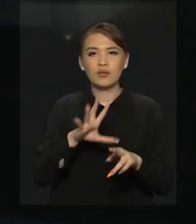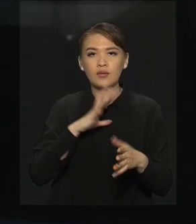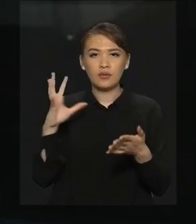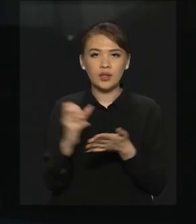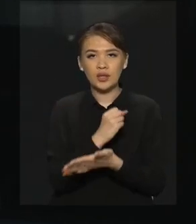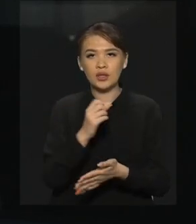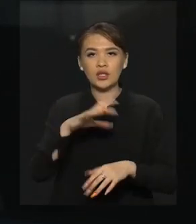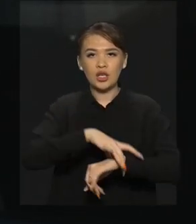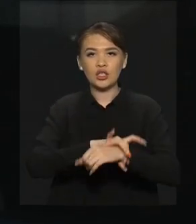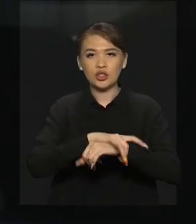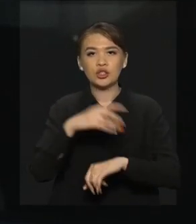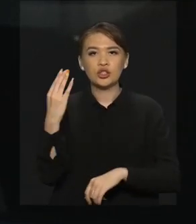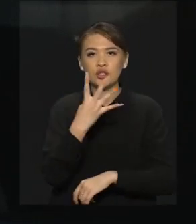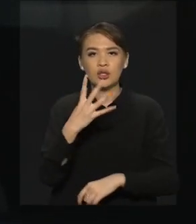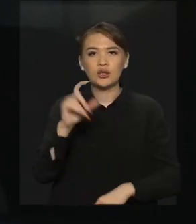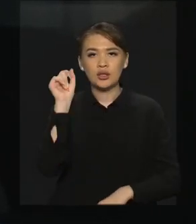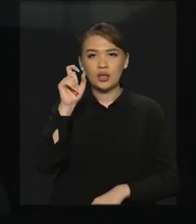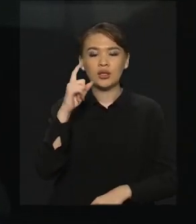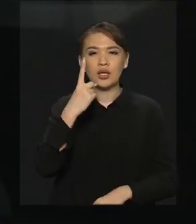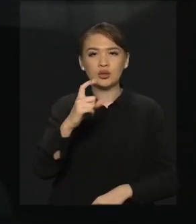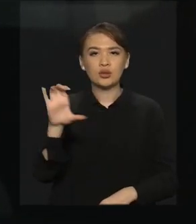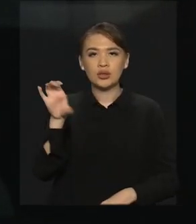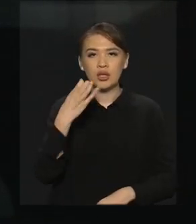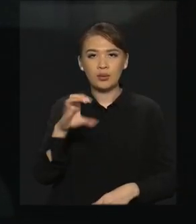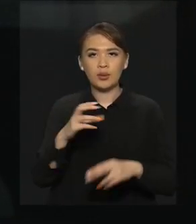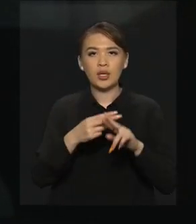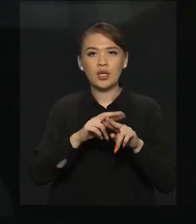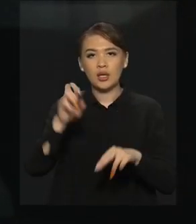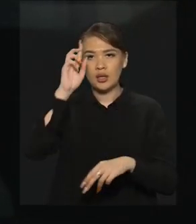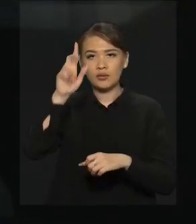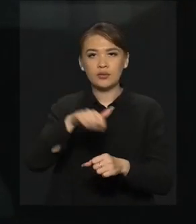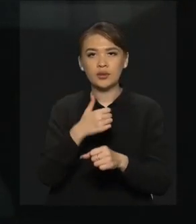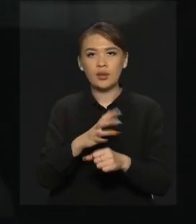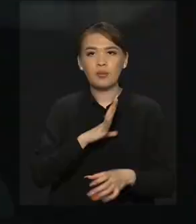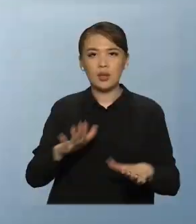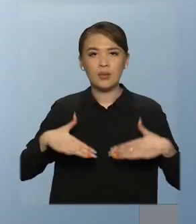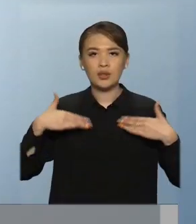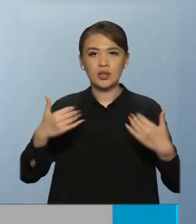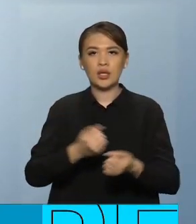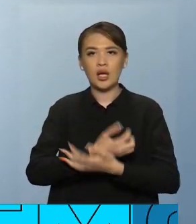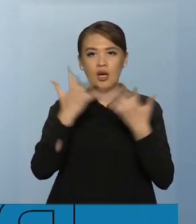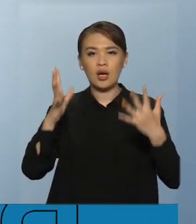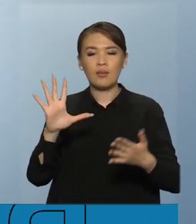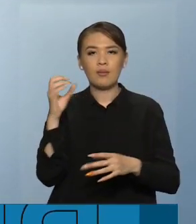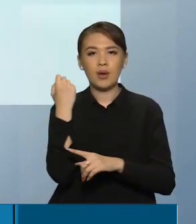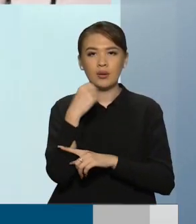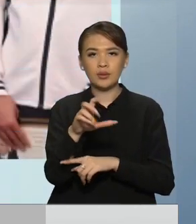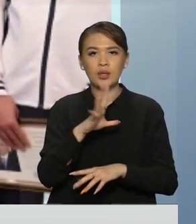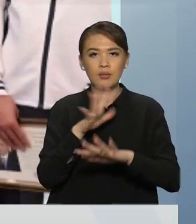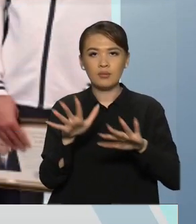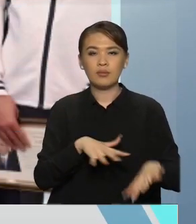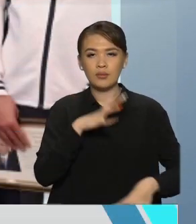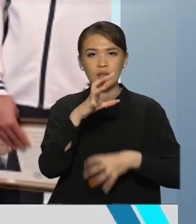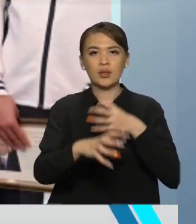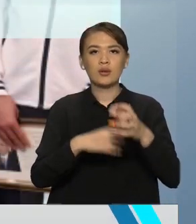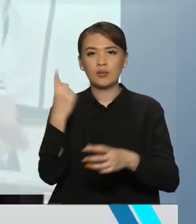Ташкенте 4 золотых и 1 серебряную медаль. Глава государства поздравил их с яркой победой на прошедшем мировом